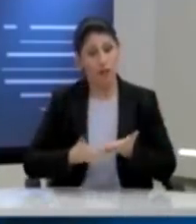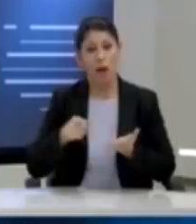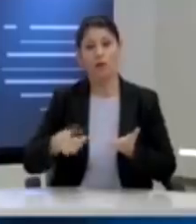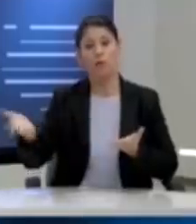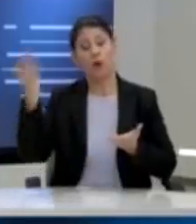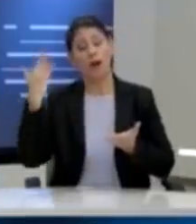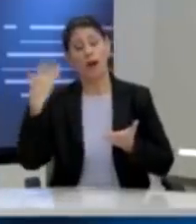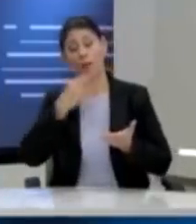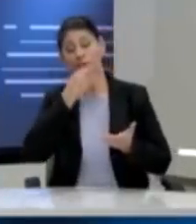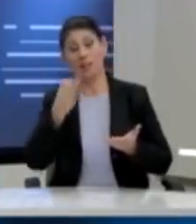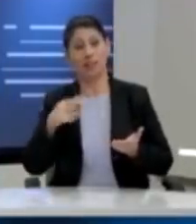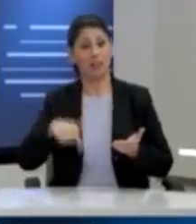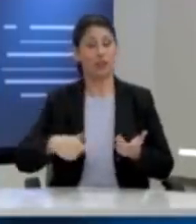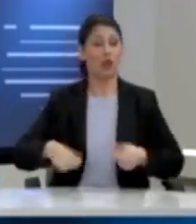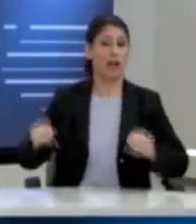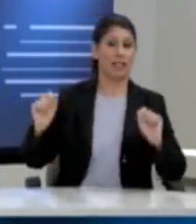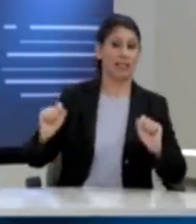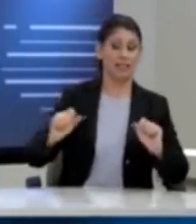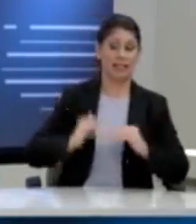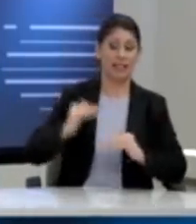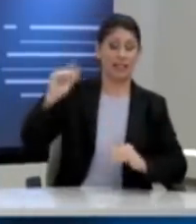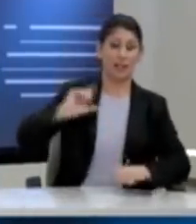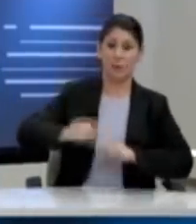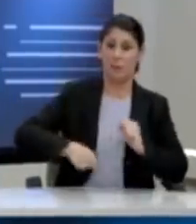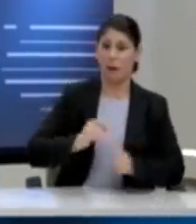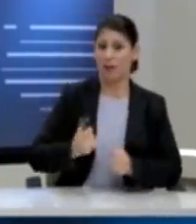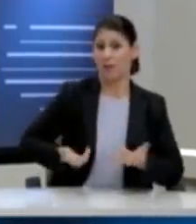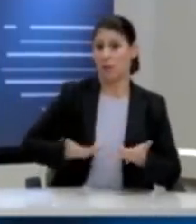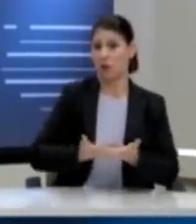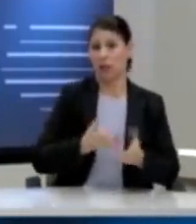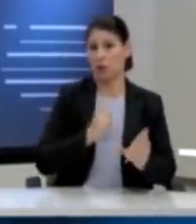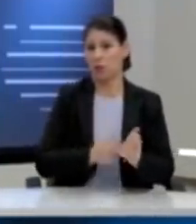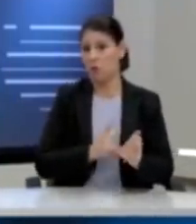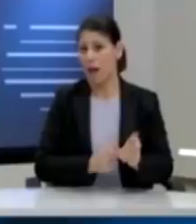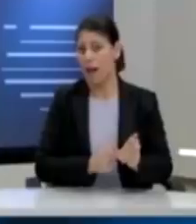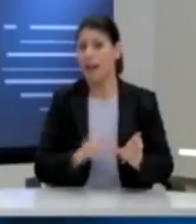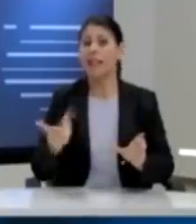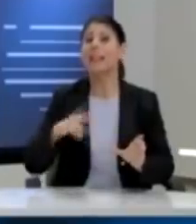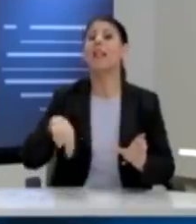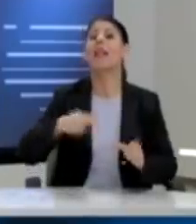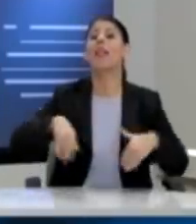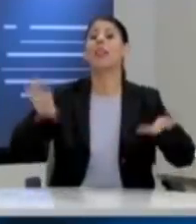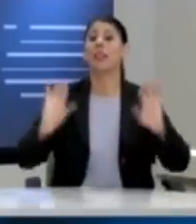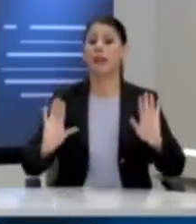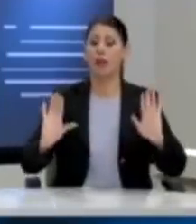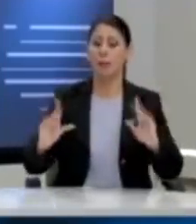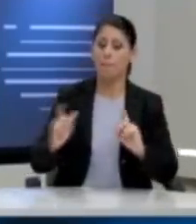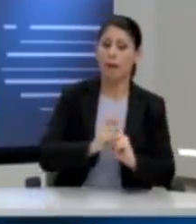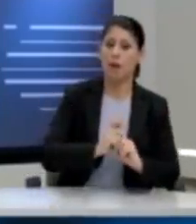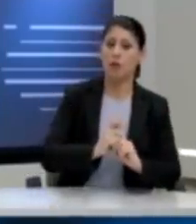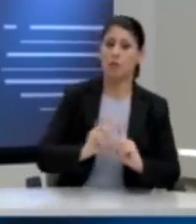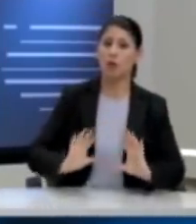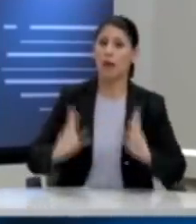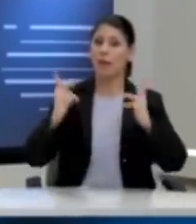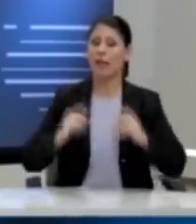που κάποτε λέγατε και που τώρα αρνείστε την ταξική πάλι, τις προτάσεις του ΚΚΕ. Γιατί δεν καταργείτε τους περιορισμούς στην